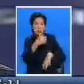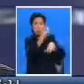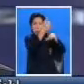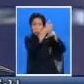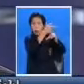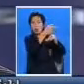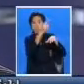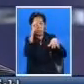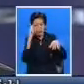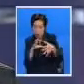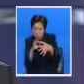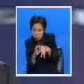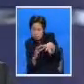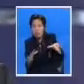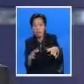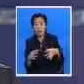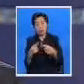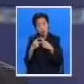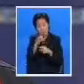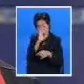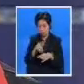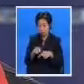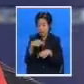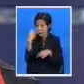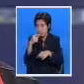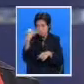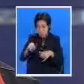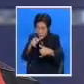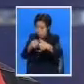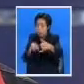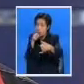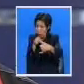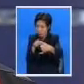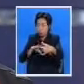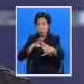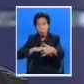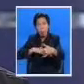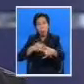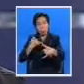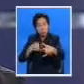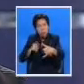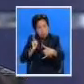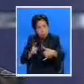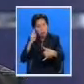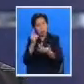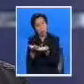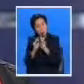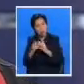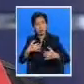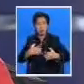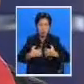ตัวสำนึกผิดนะครับได้รับความเดือดร้อนครอบครัวได้รับความเดือดร้อนประสบความยากลำบากจะขอก็ทำ